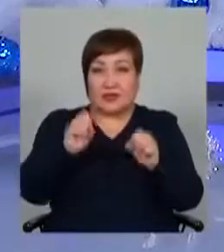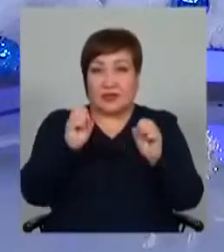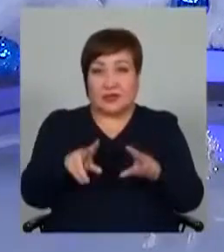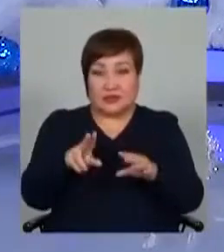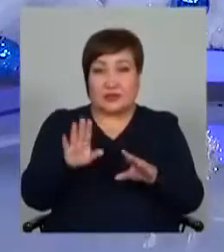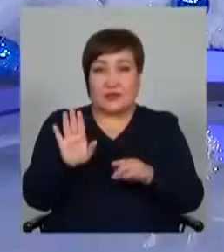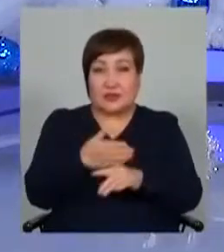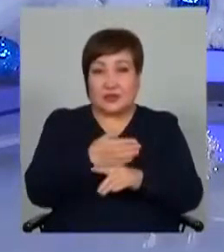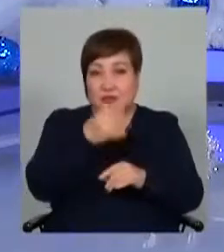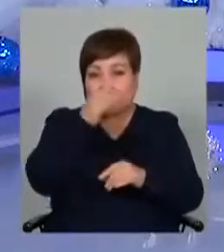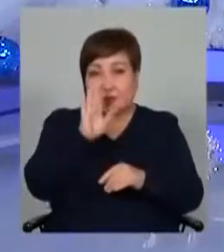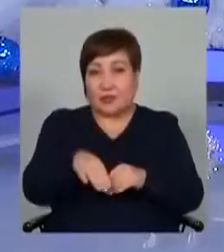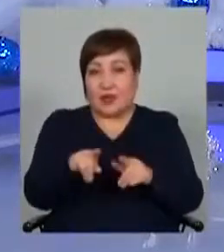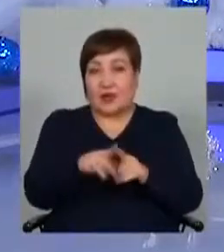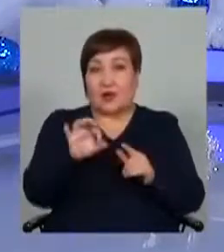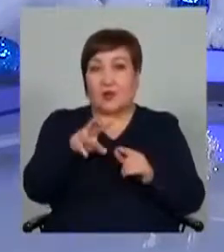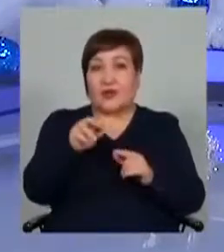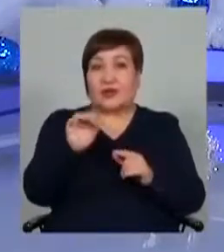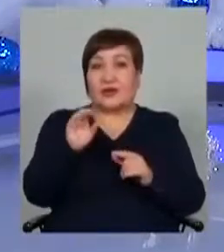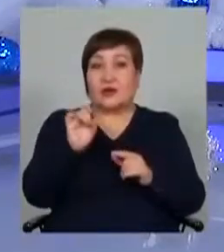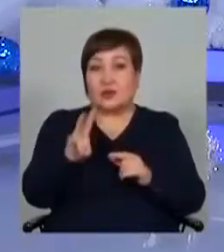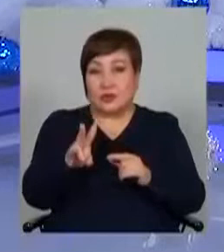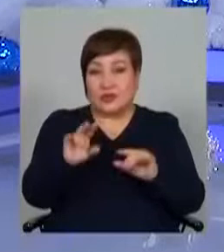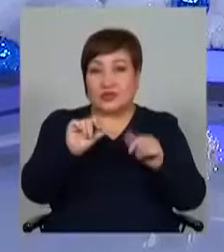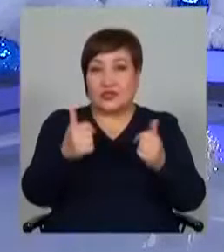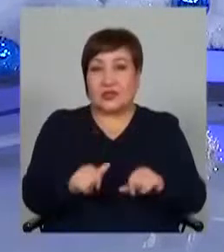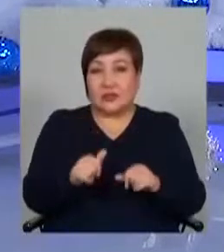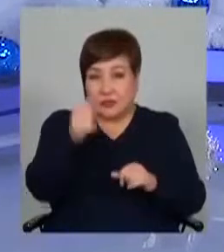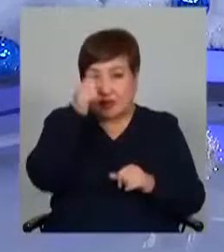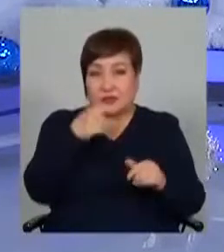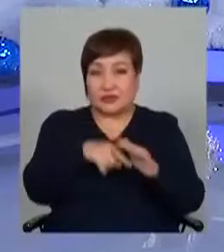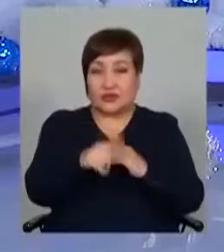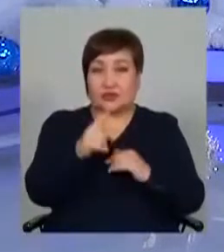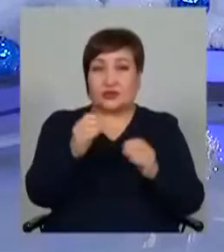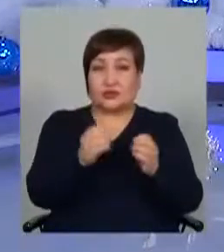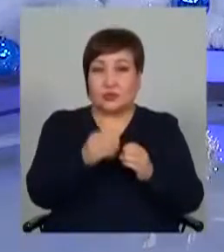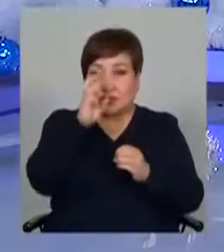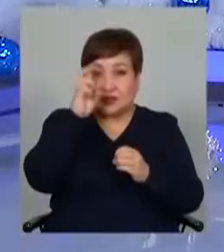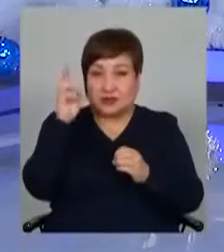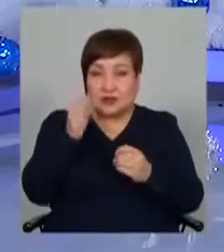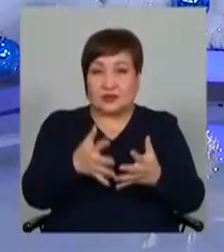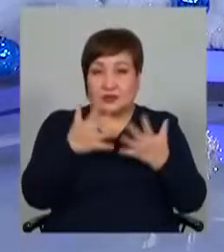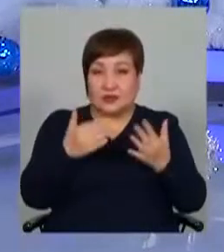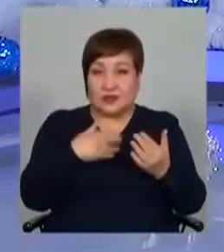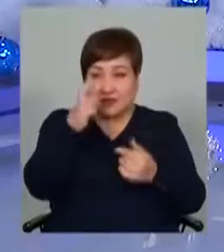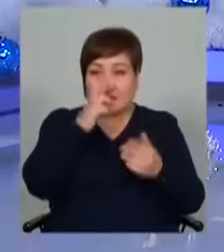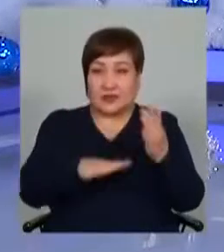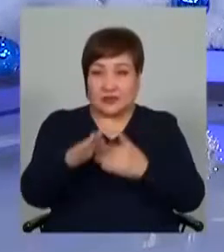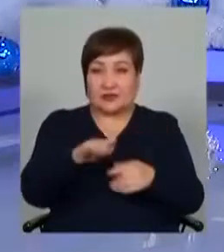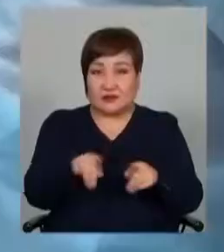Атышулы омикрон штамы бір ай ішінде әлемнің 110 елінде анықталған ескерсек, біздің елге де төнер қауіп жоқ емес.